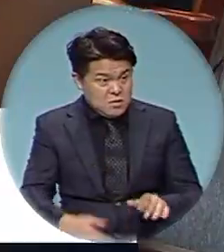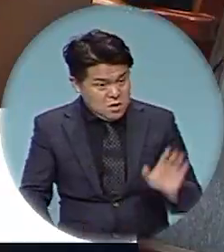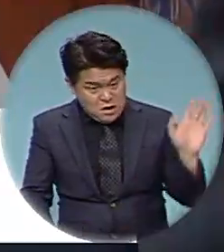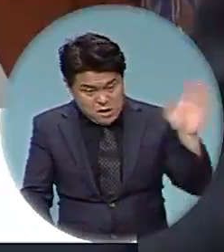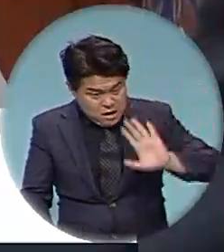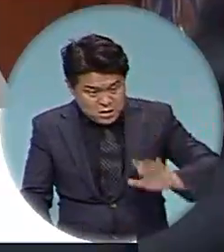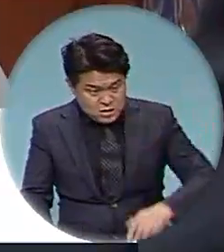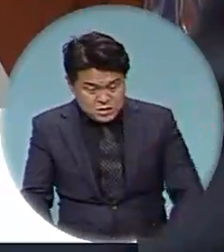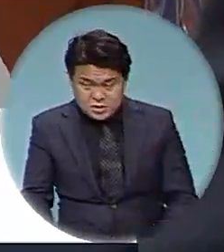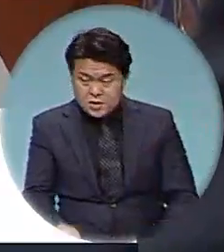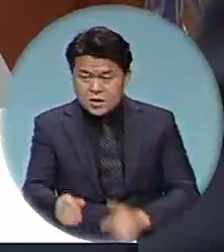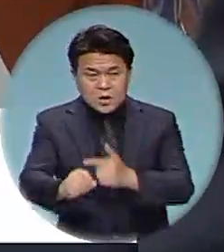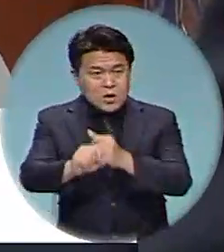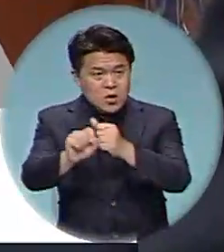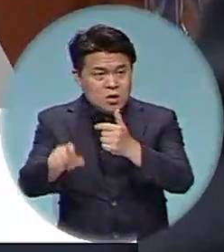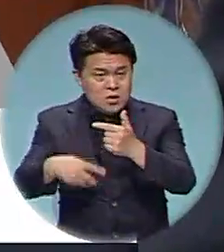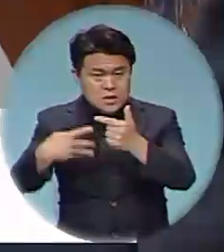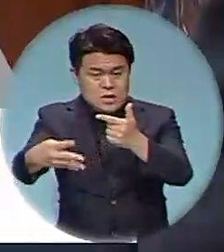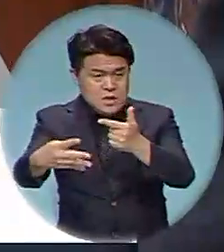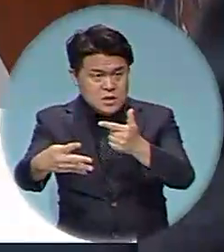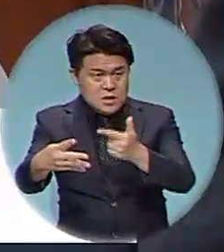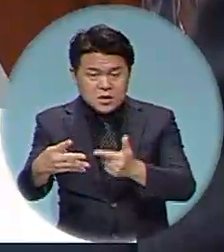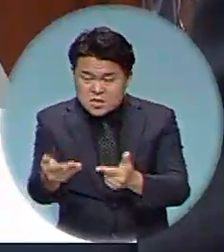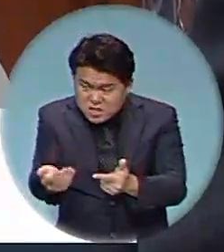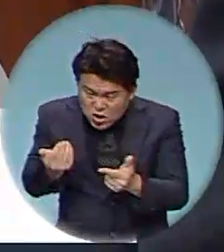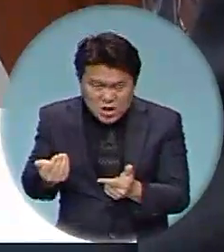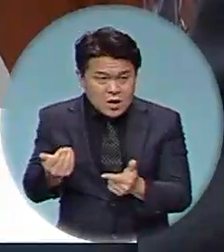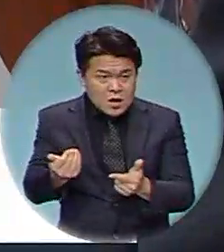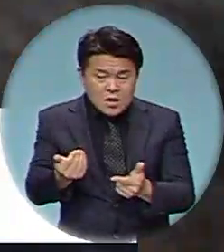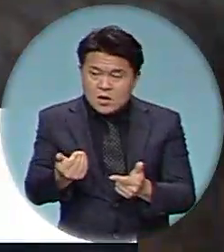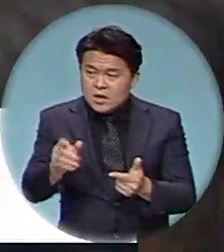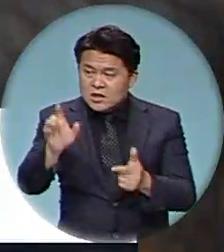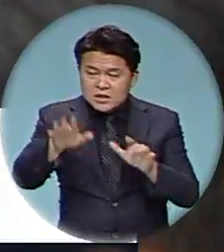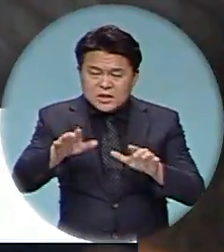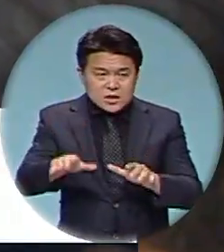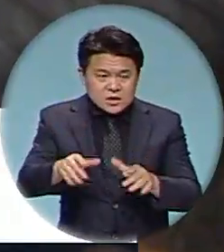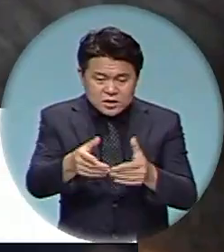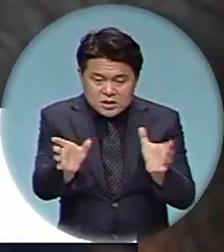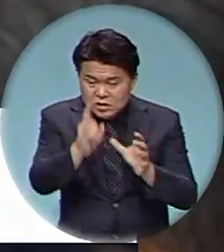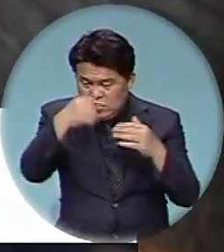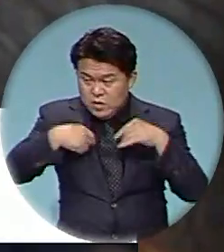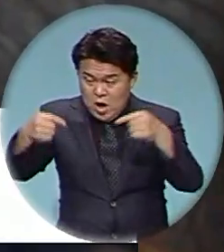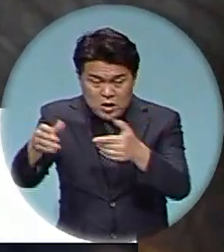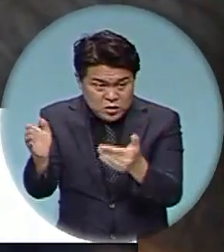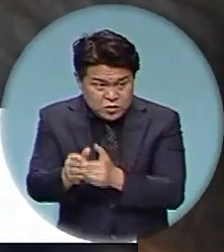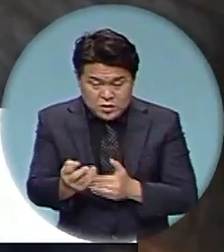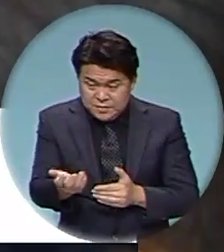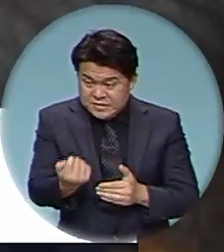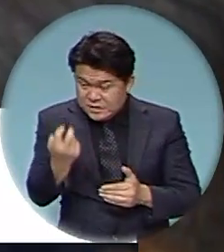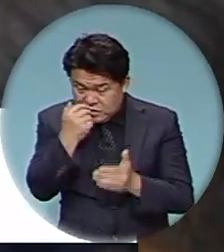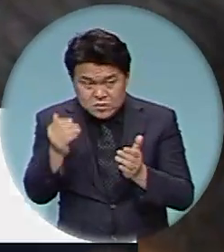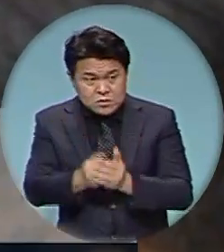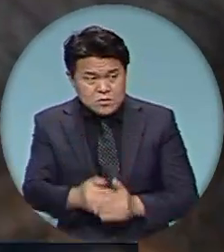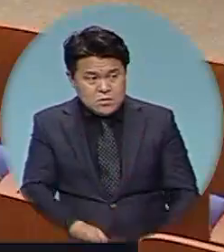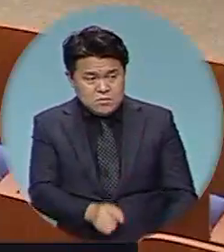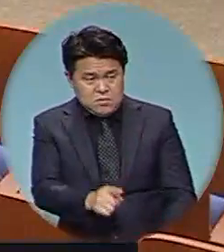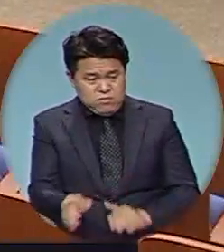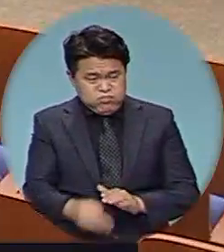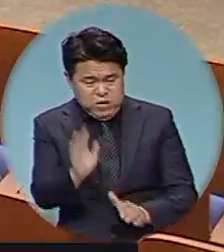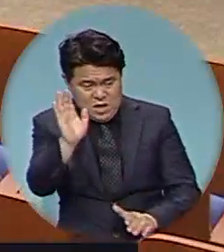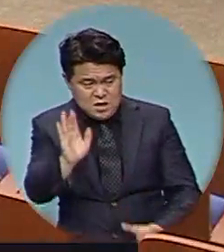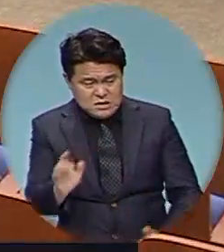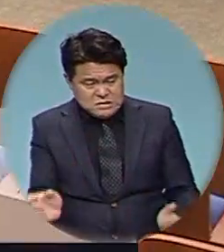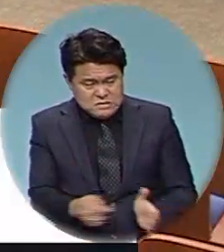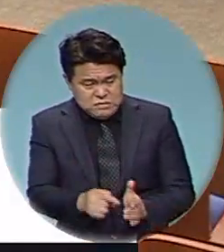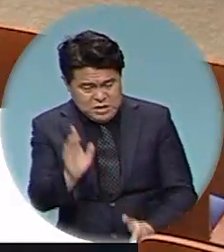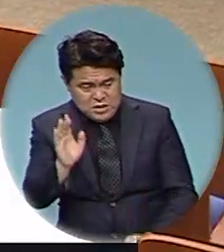원내대표는 지난달 4일 제출 전부터 충분한 당정 협의를 거쳤고 사전 심사도 해왔다며 반박했습니다.